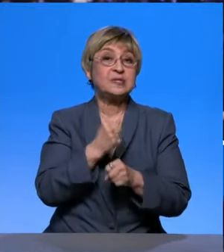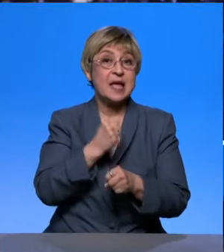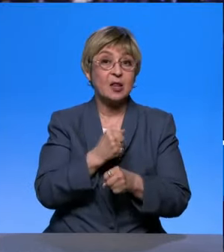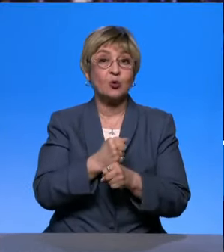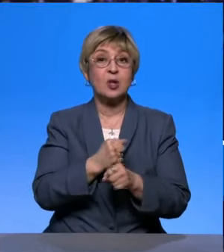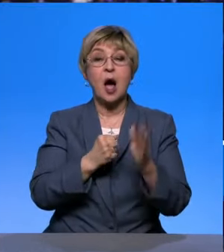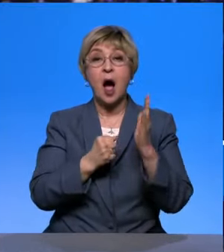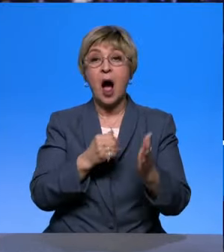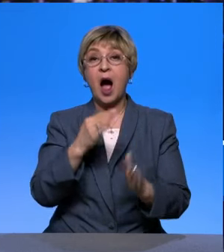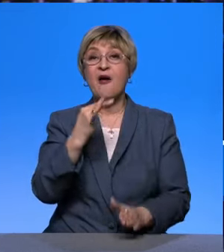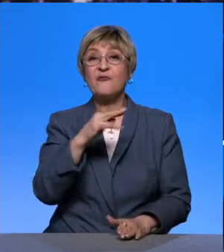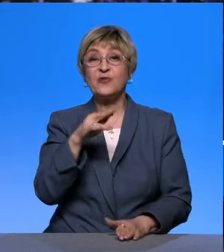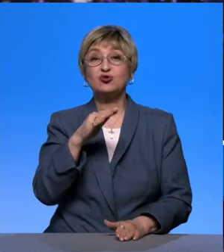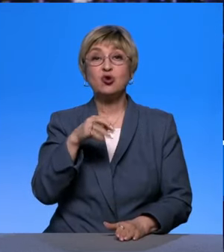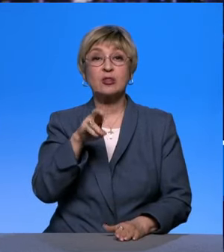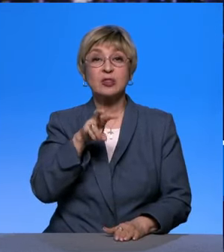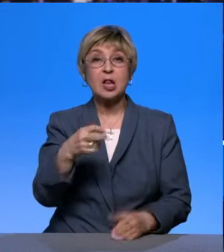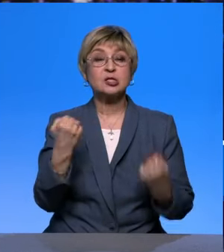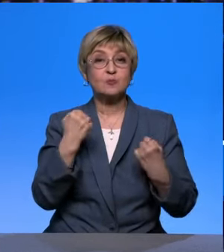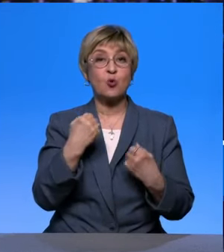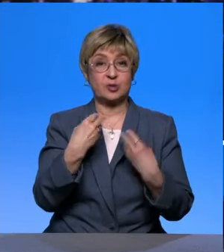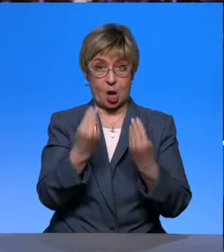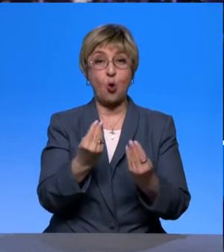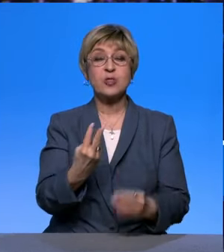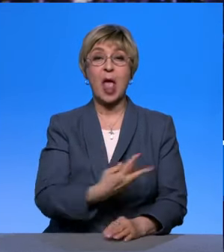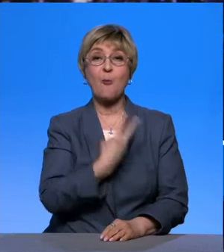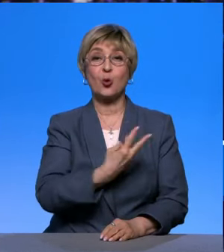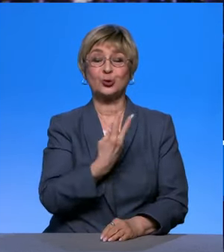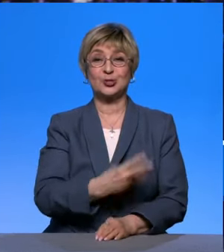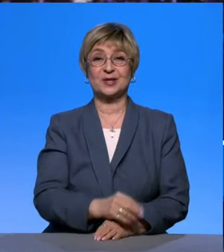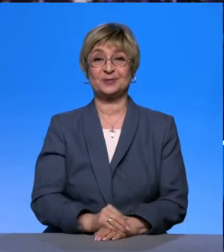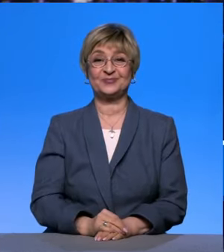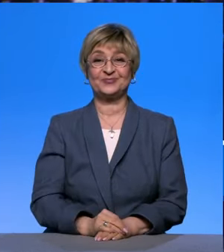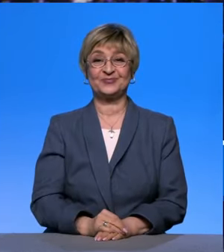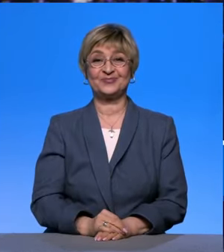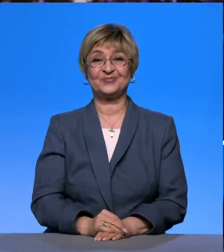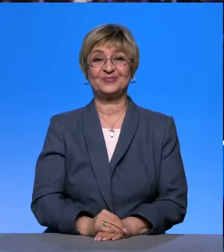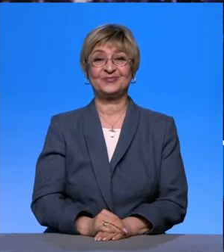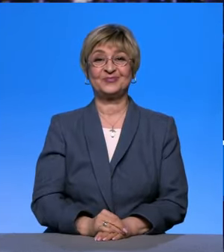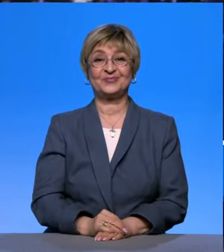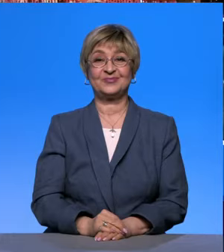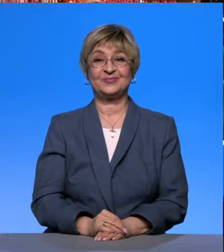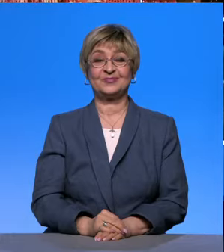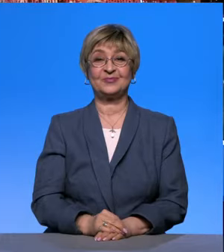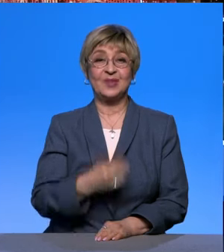вот фиджитал спорт, он все это дает, эти ему эмоции, вот этот контент, хочется сказать, содержание?